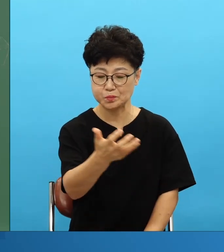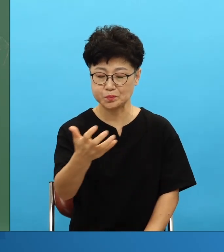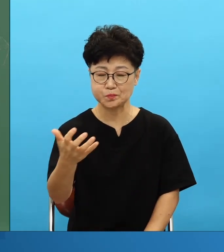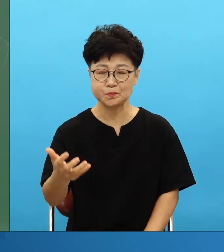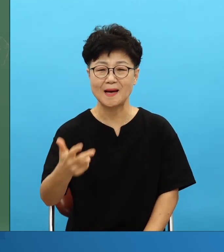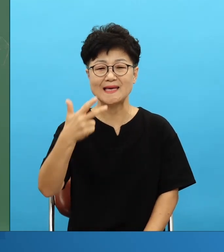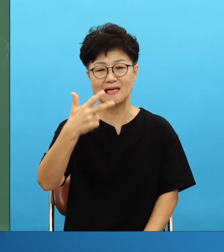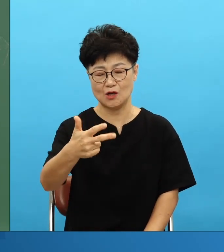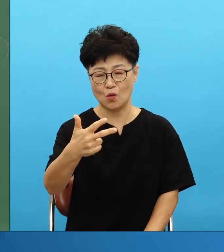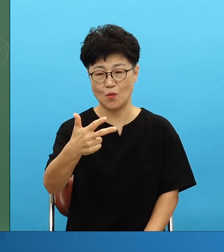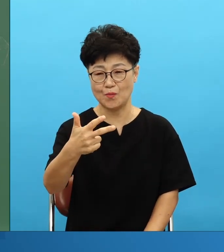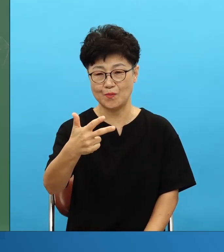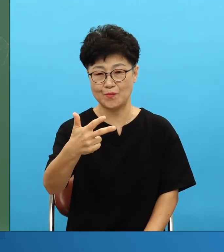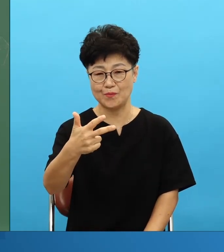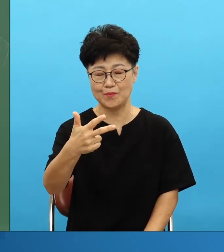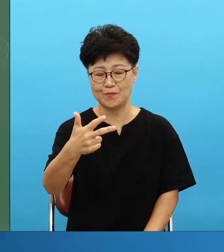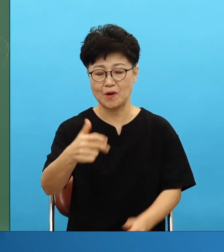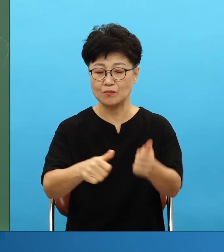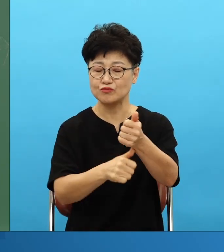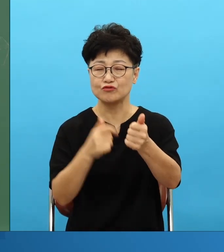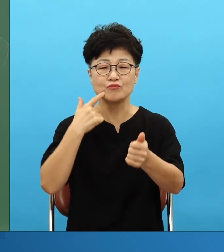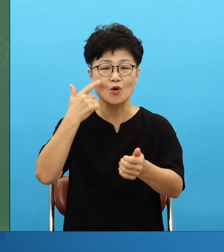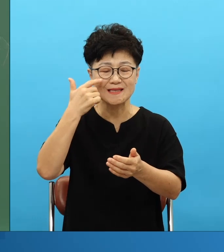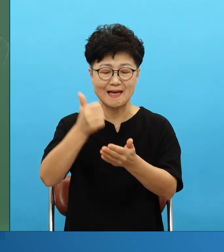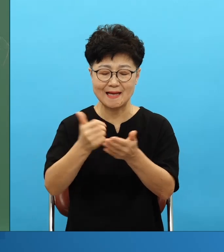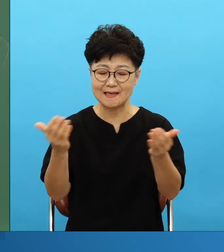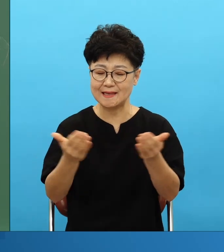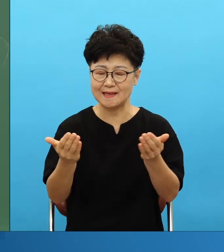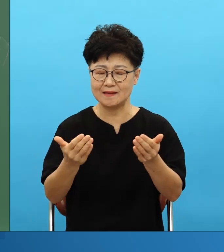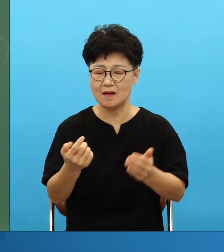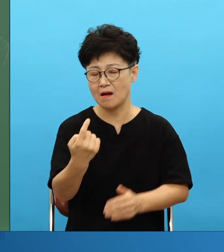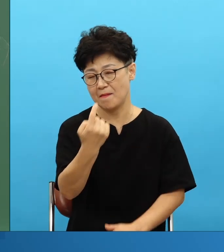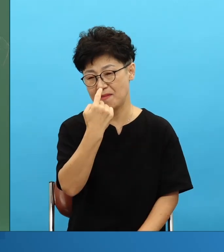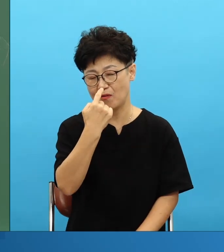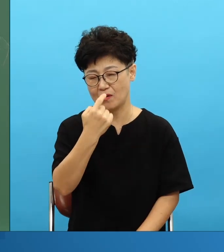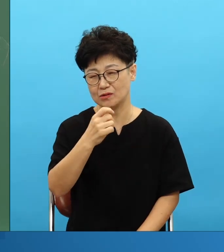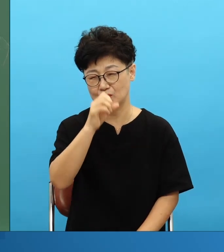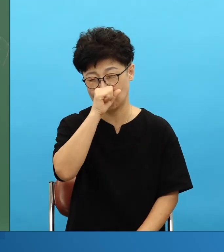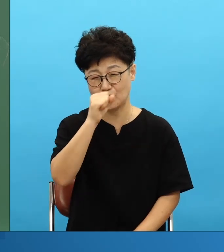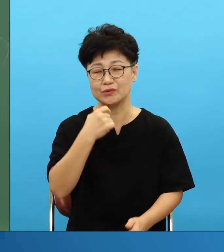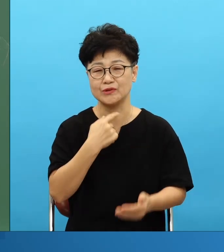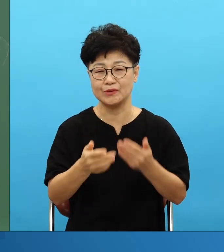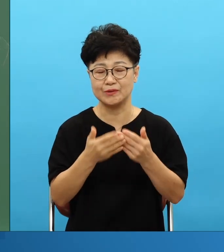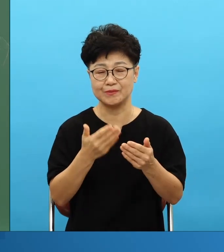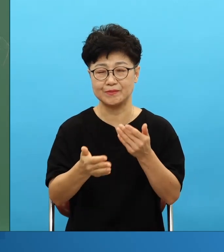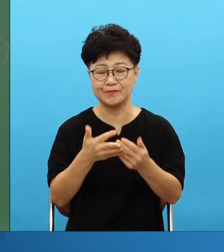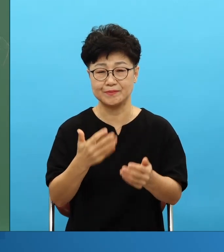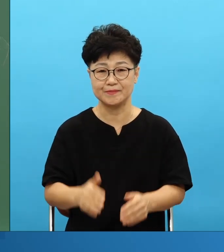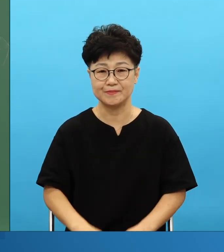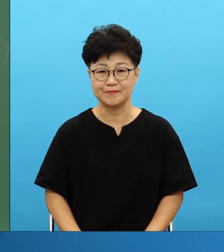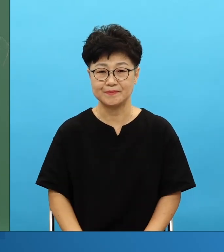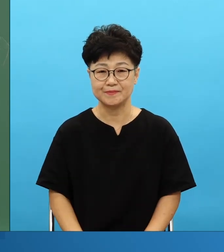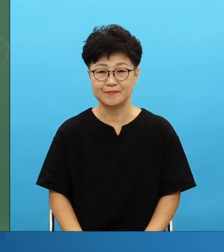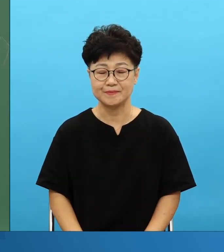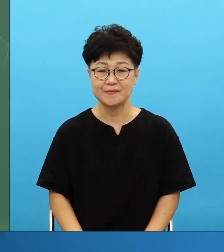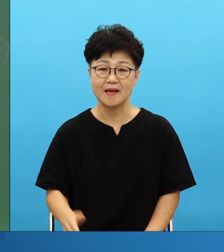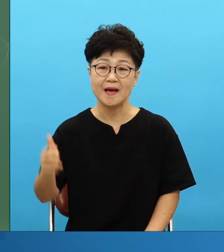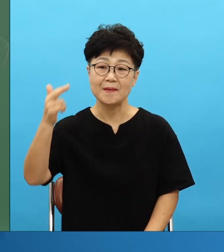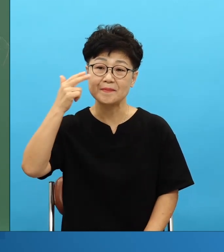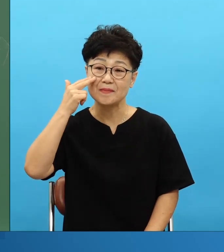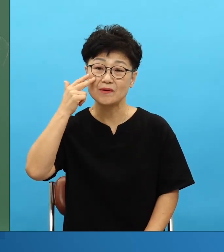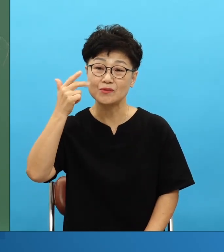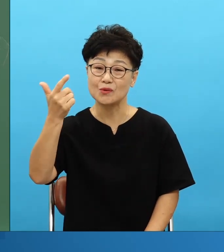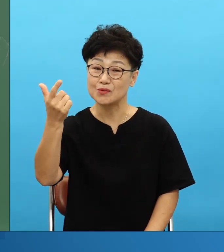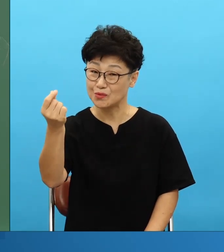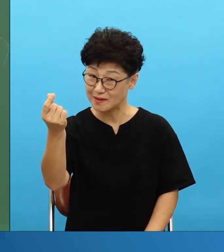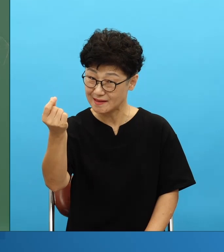기회가 있었죠. And I had the opportunity to learn from about 7 different churches. 뭐 미국도 마찬가지겠지만 한국에는 교회 가 보면 전혀